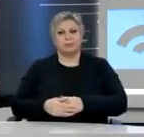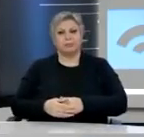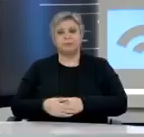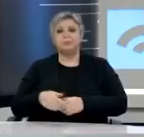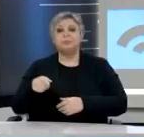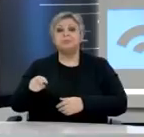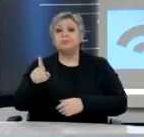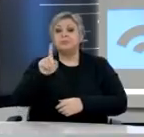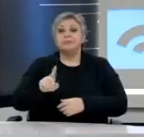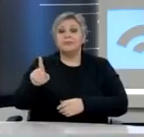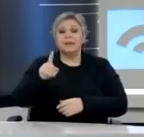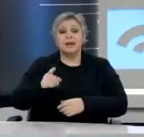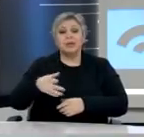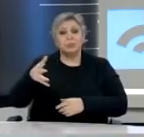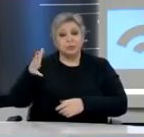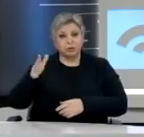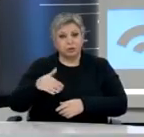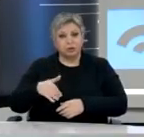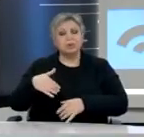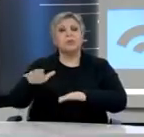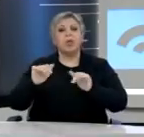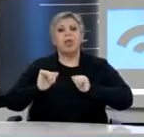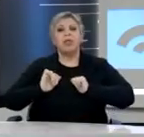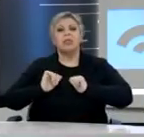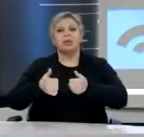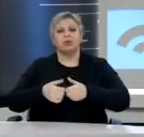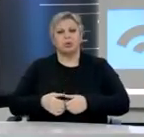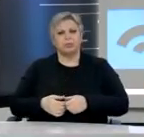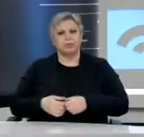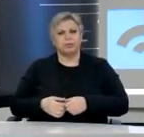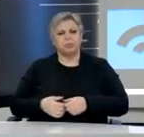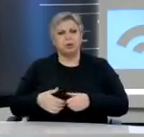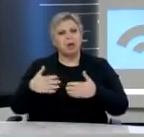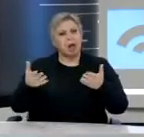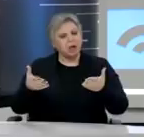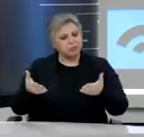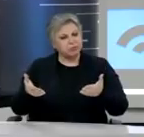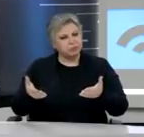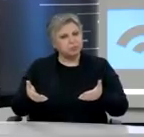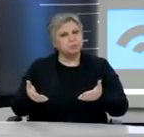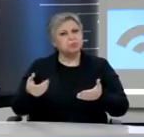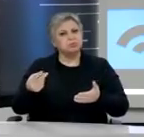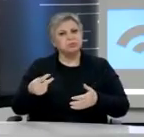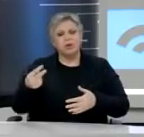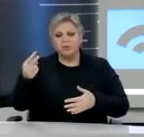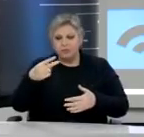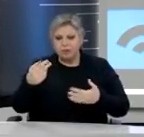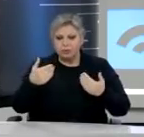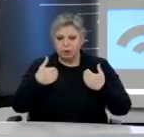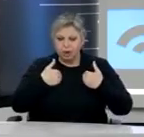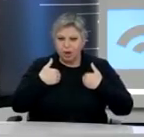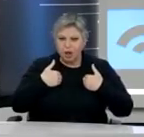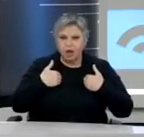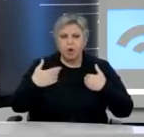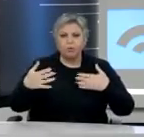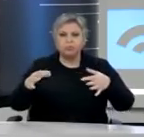να προκαλέσει αυτό τη συζήτηση, εφόσον διαπιστώνει ότι υπάρχει κρίση στον κυβερνητικό συνασπισμό και ότι